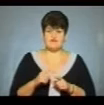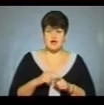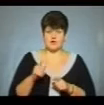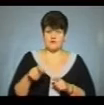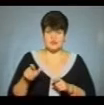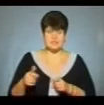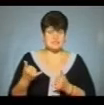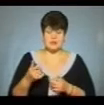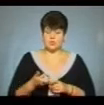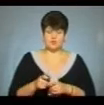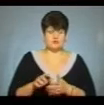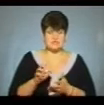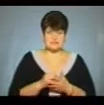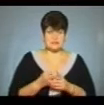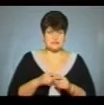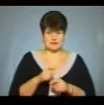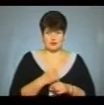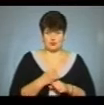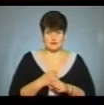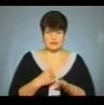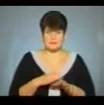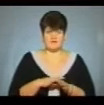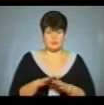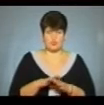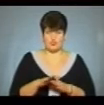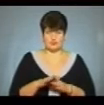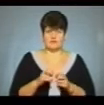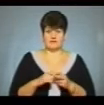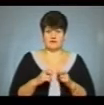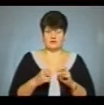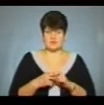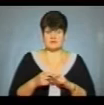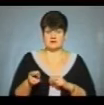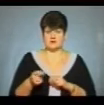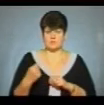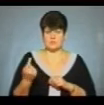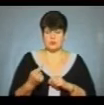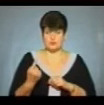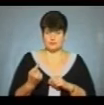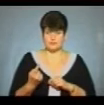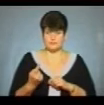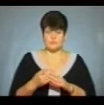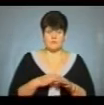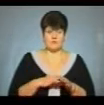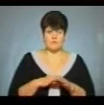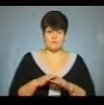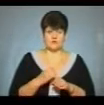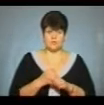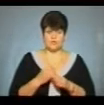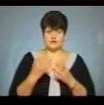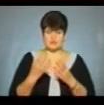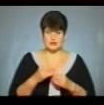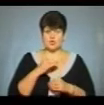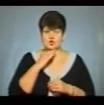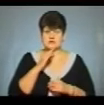зараз дуже зайняті на тих роботах, які ми виконуємо в Івано-Франківській і в Тернопільській області. Повного робочого дня, я думаю, що